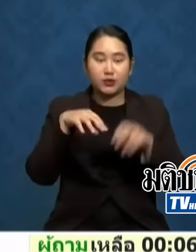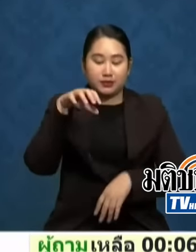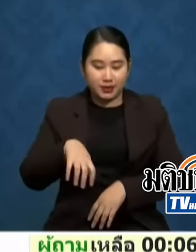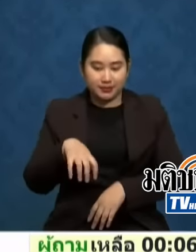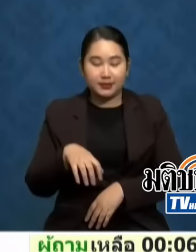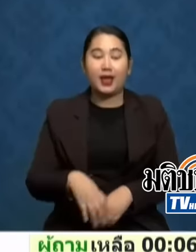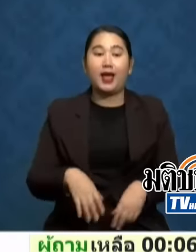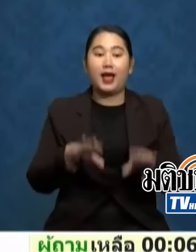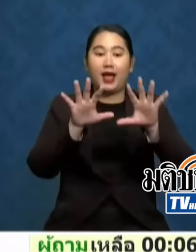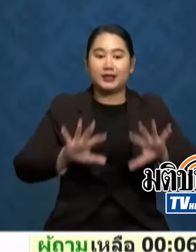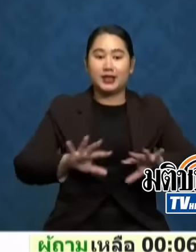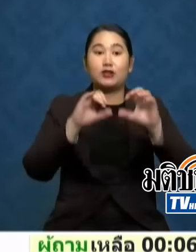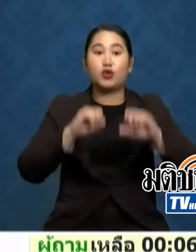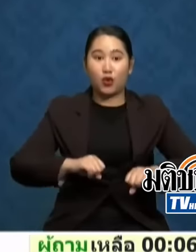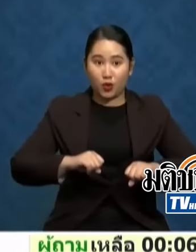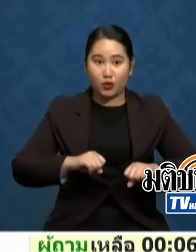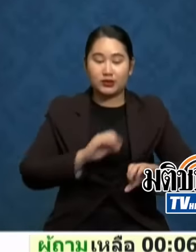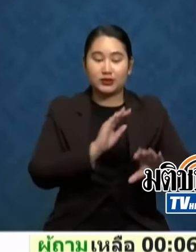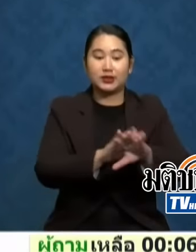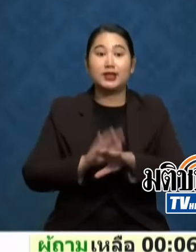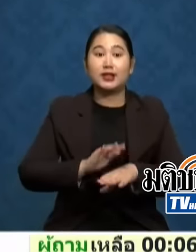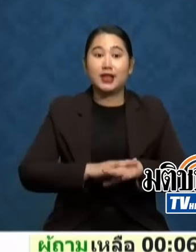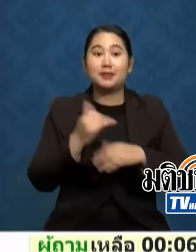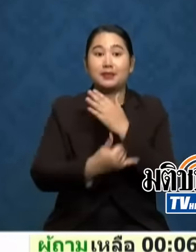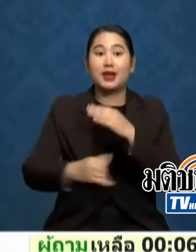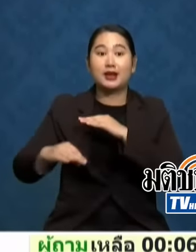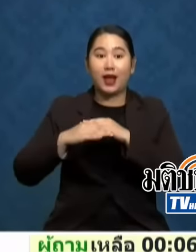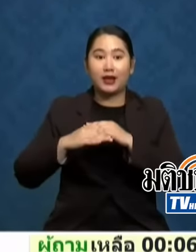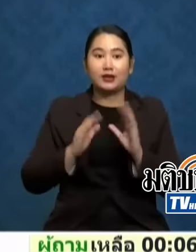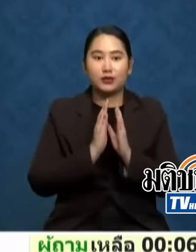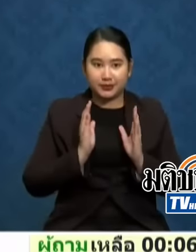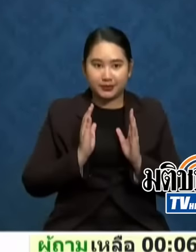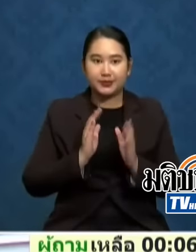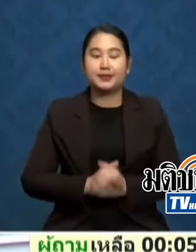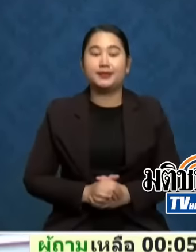อาเซียนเพื่อใช้ในการแจ้งเตือนภัยพิบัติจากประเทศเพื่อนบ้านครับขอบคุณครับ